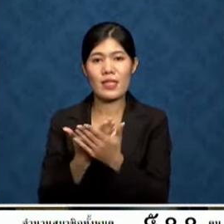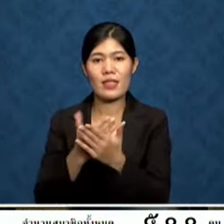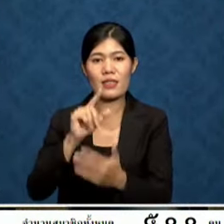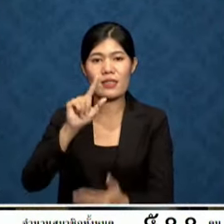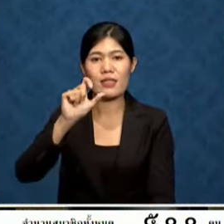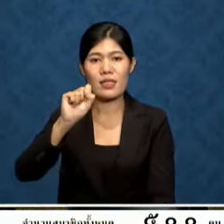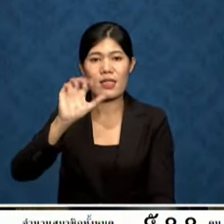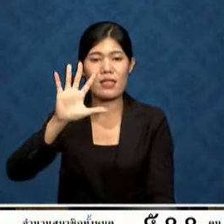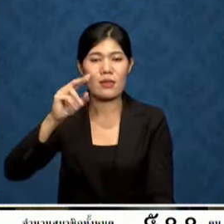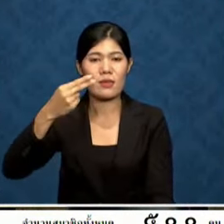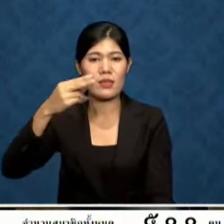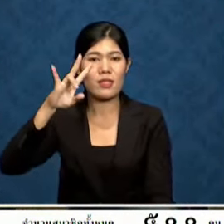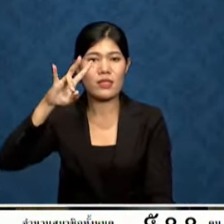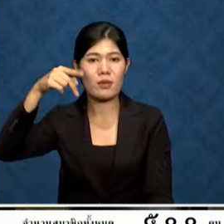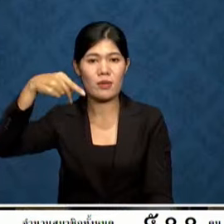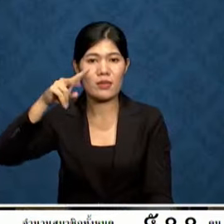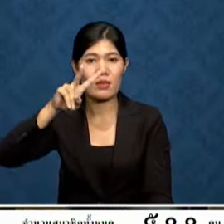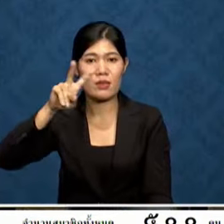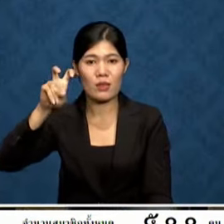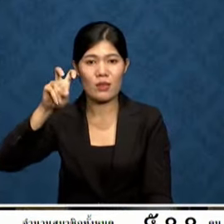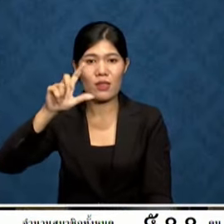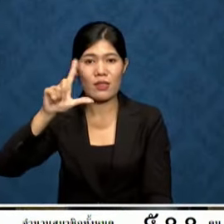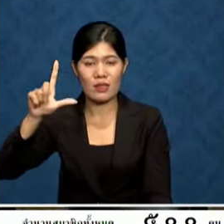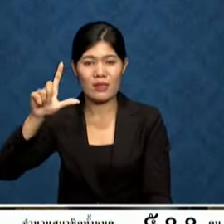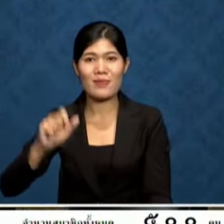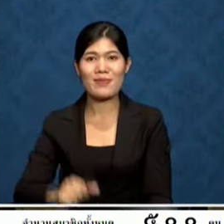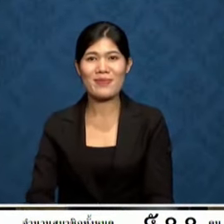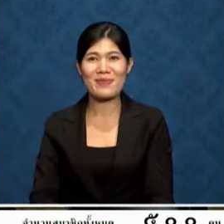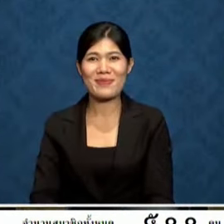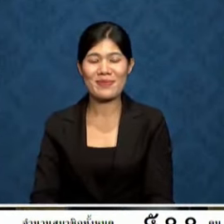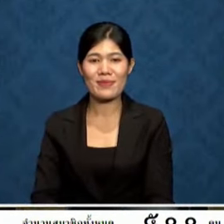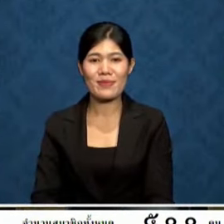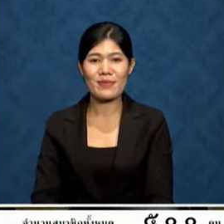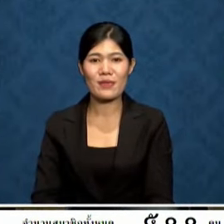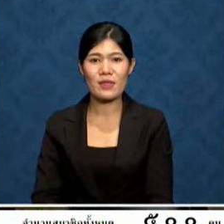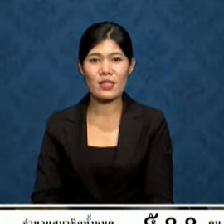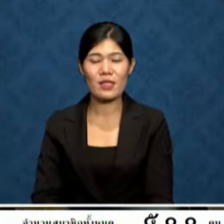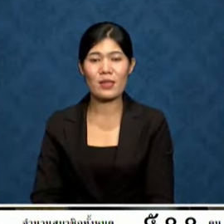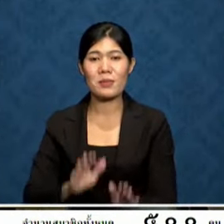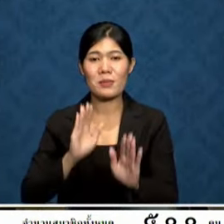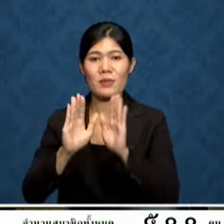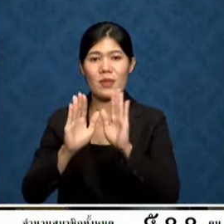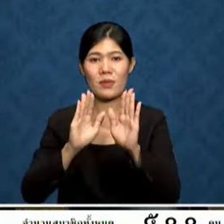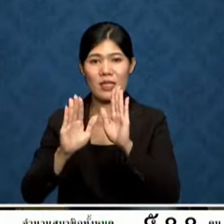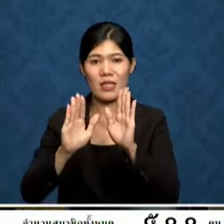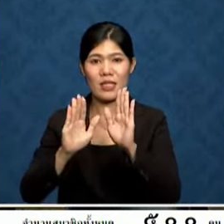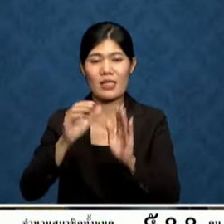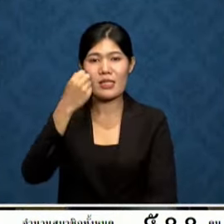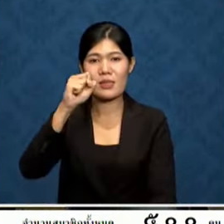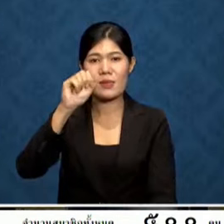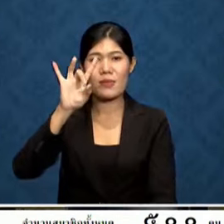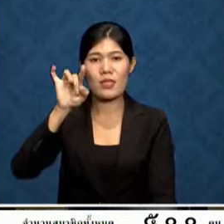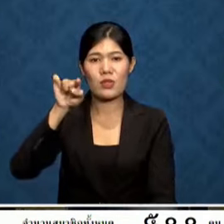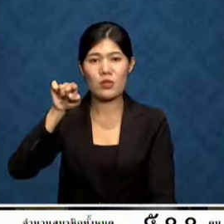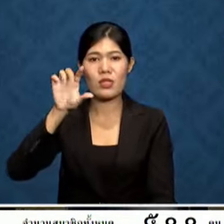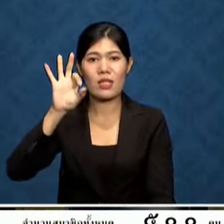57,000200ล้านบาทคิดเป็นสัดส่วนมากถึง